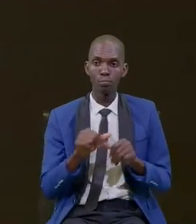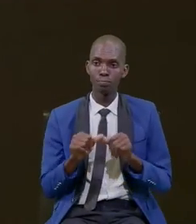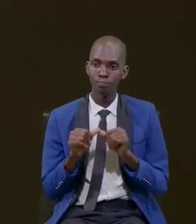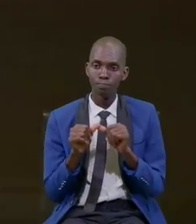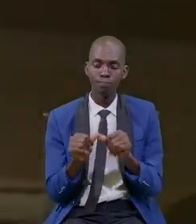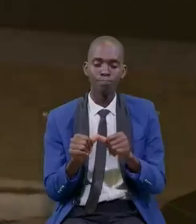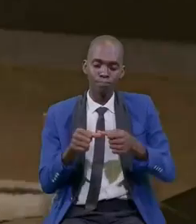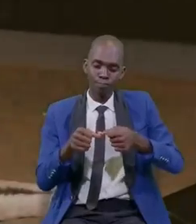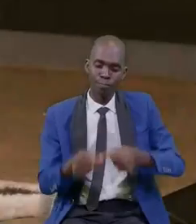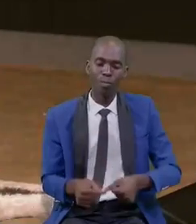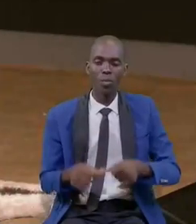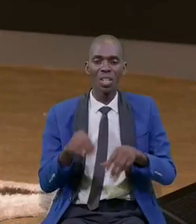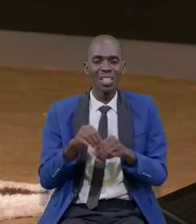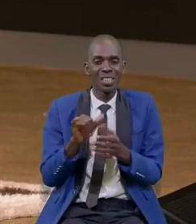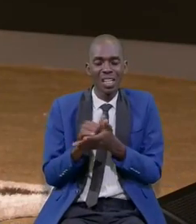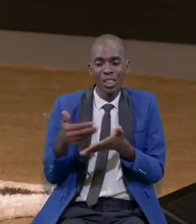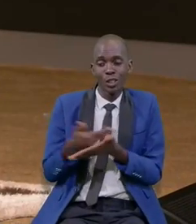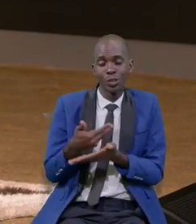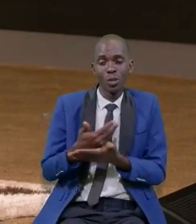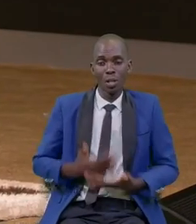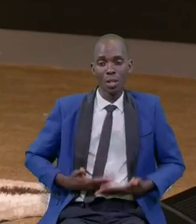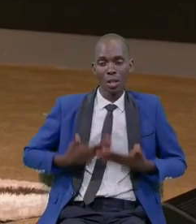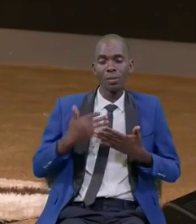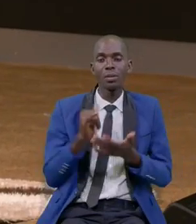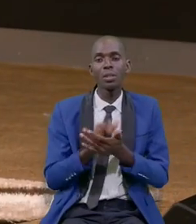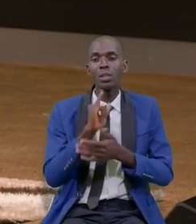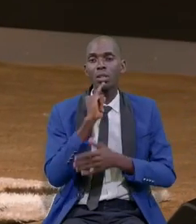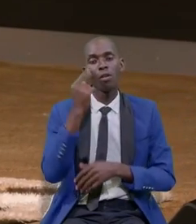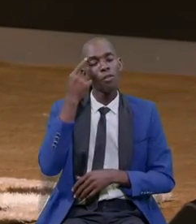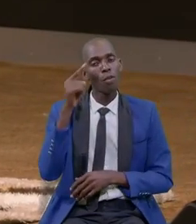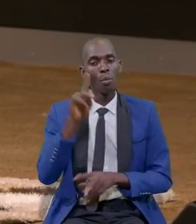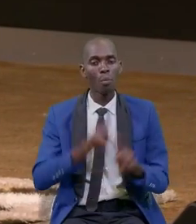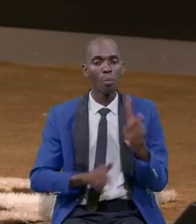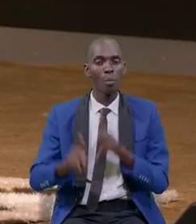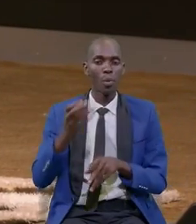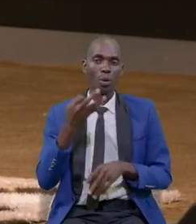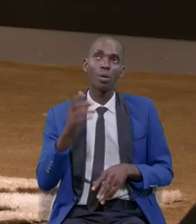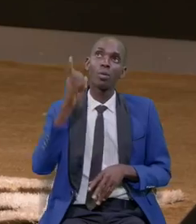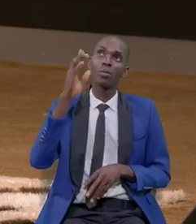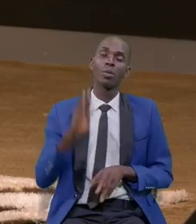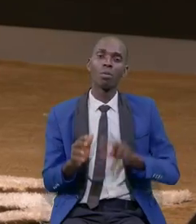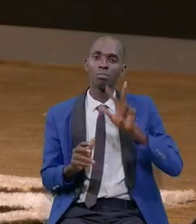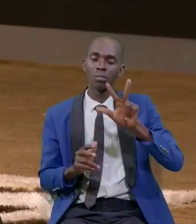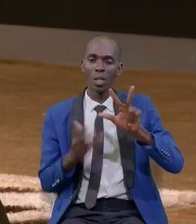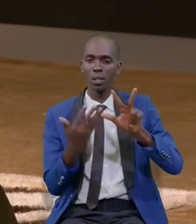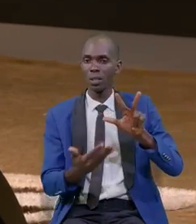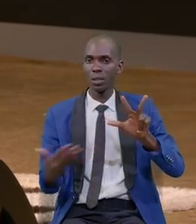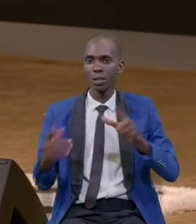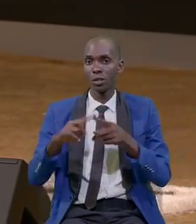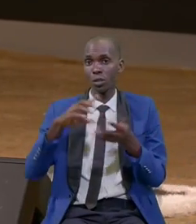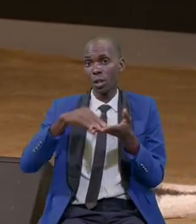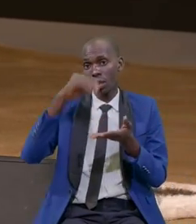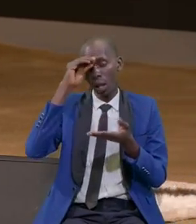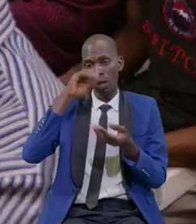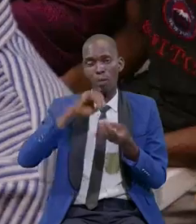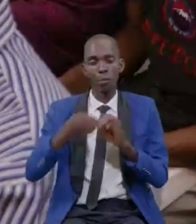dans cette nouvelle vie qui appartient à ceux qui croient au Seigneur. Nous allons voir trois sections ici.